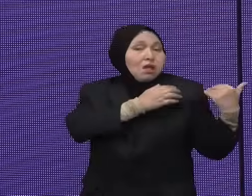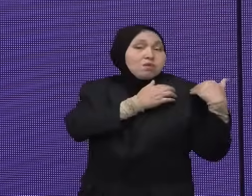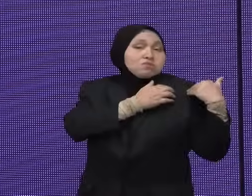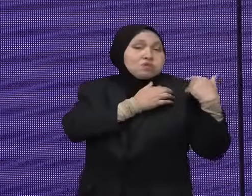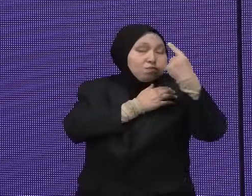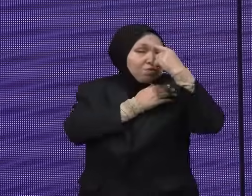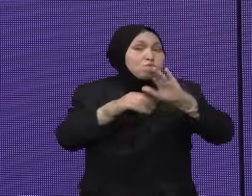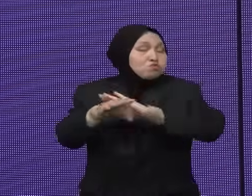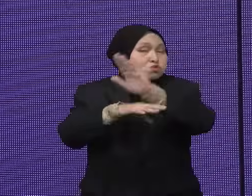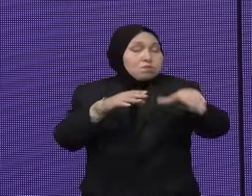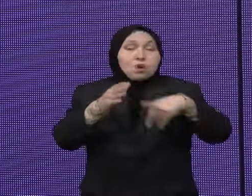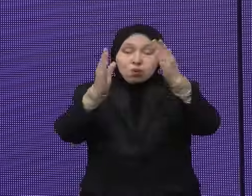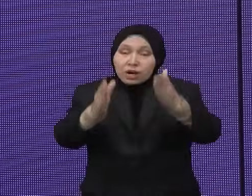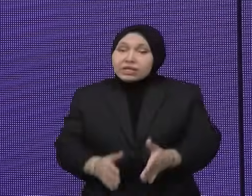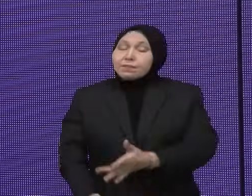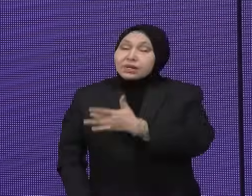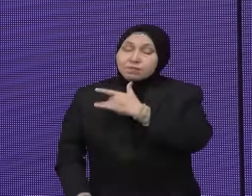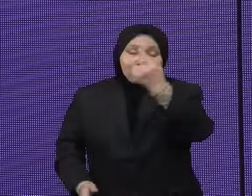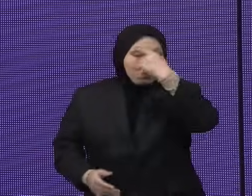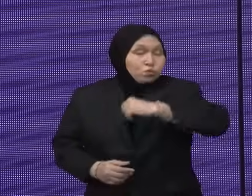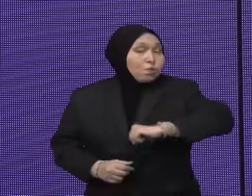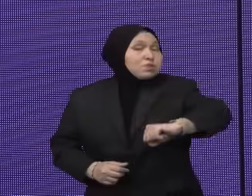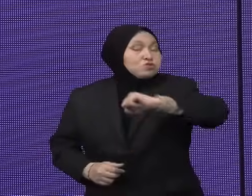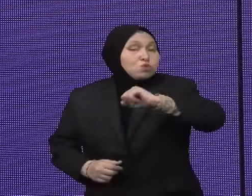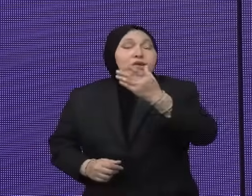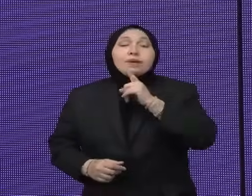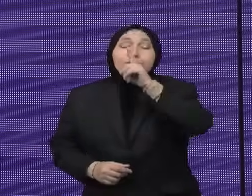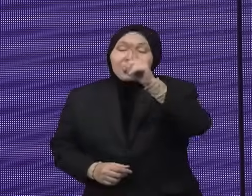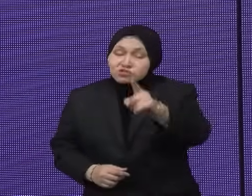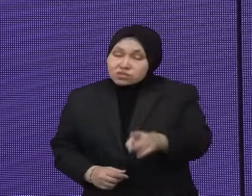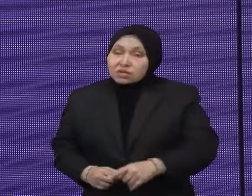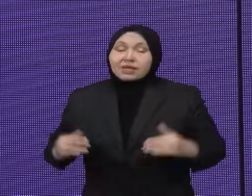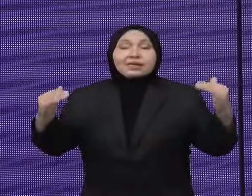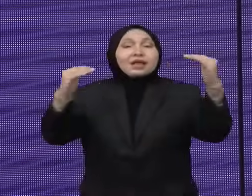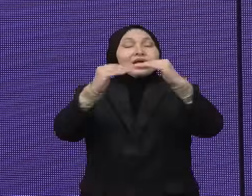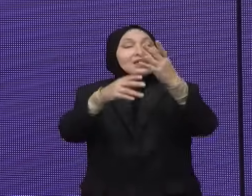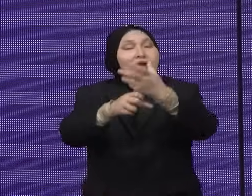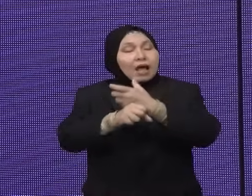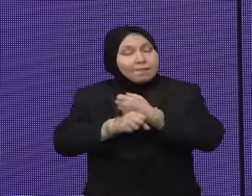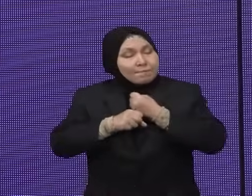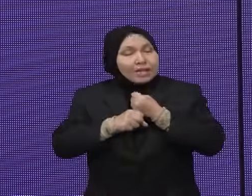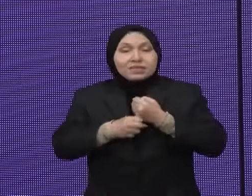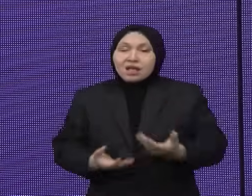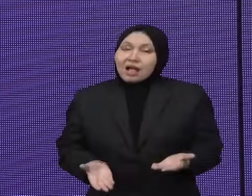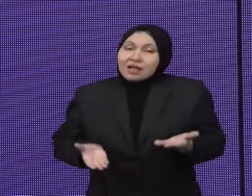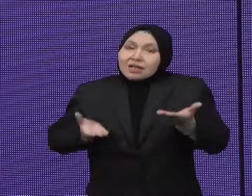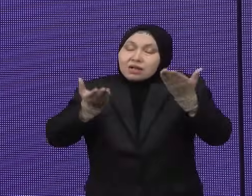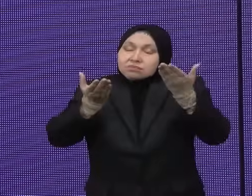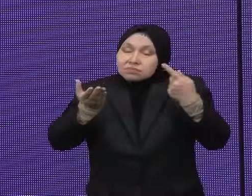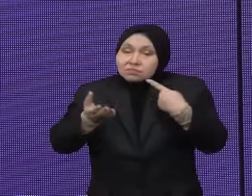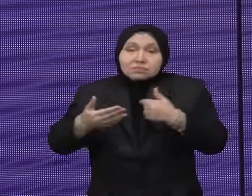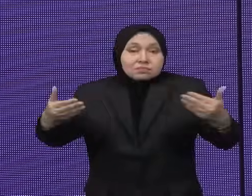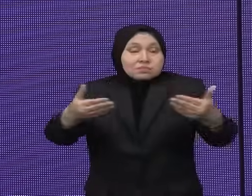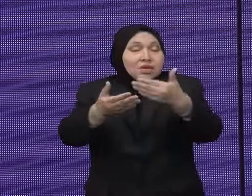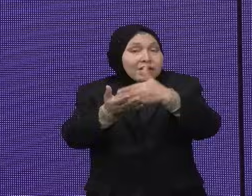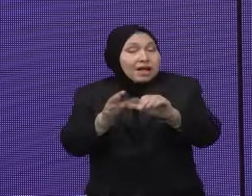bagi semua orang yang beriman untuk berjuang dan memastikan keadilan dapat diangkat. Kita akan sambung